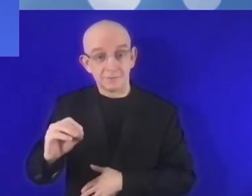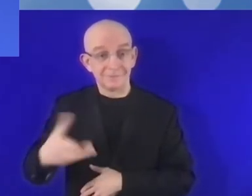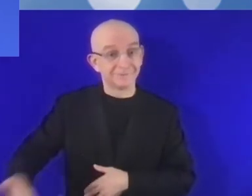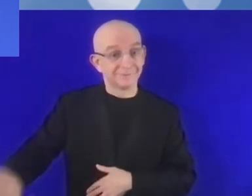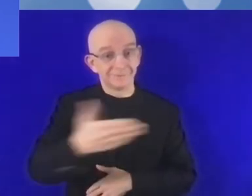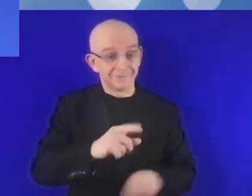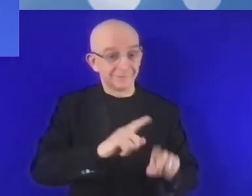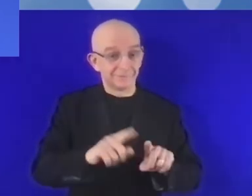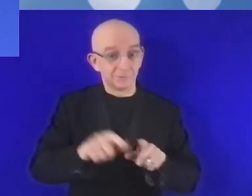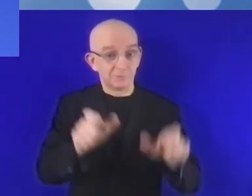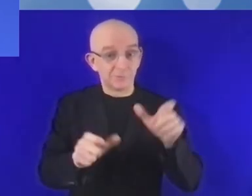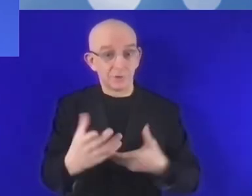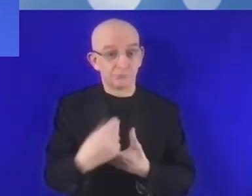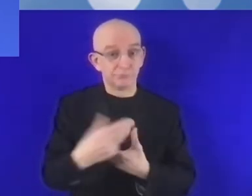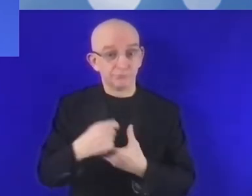والتي عرقلت